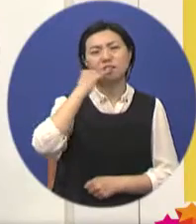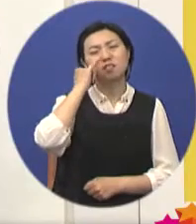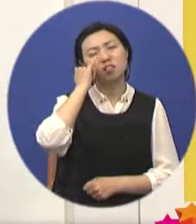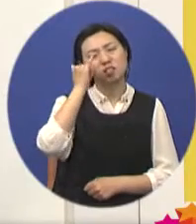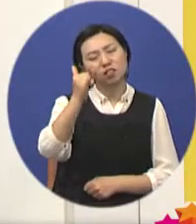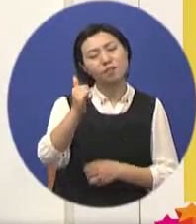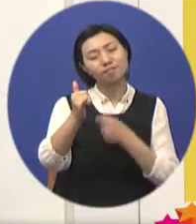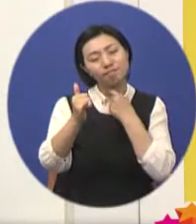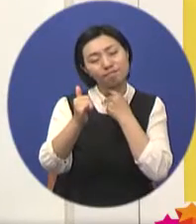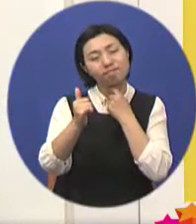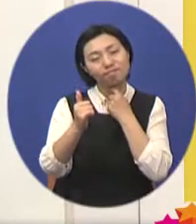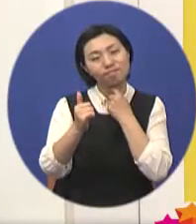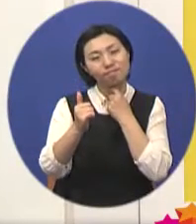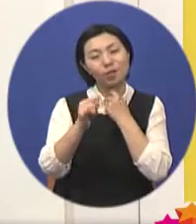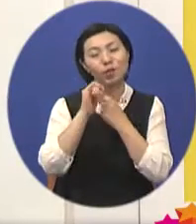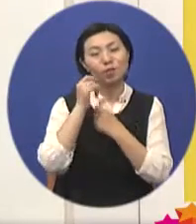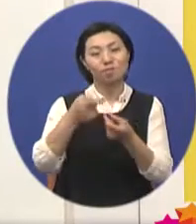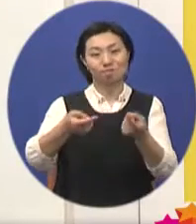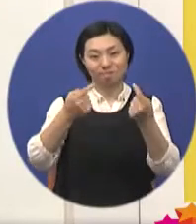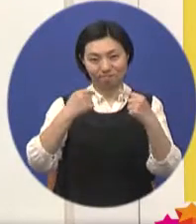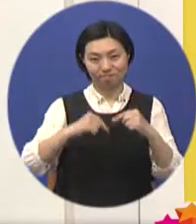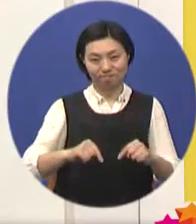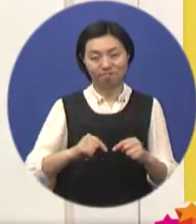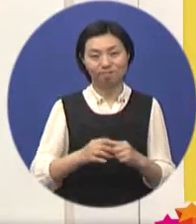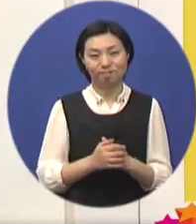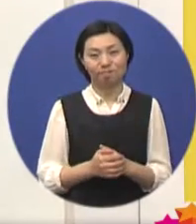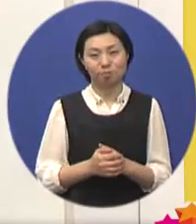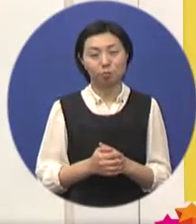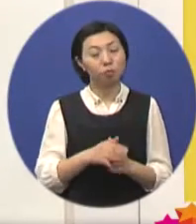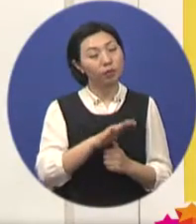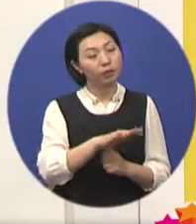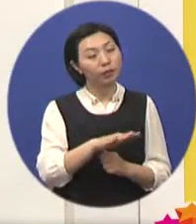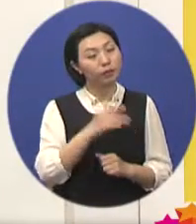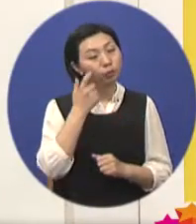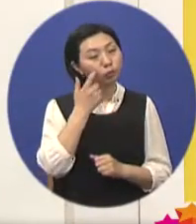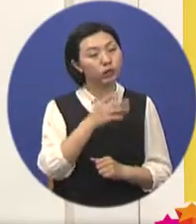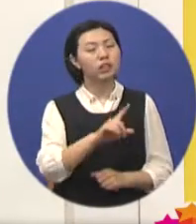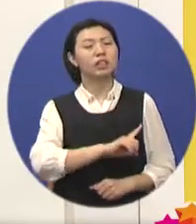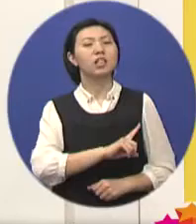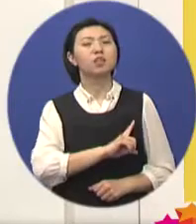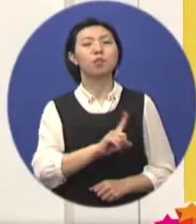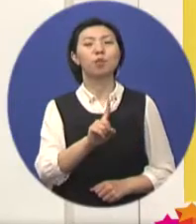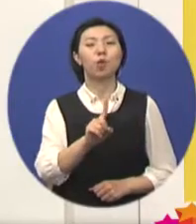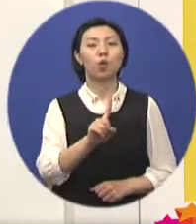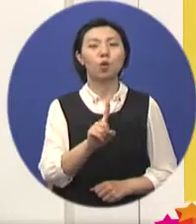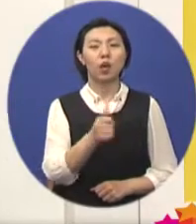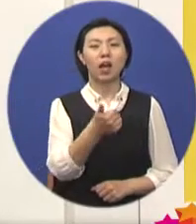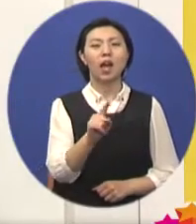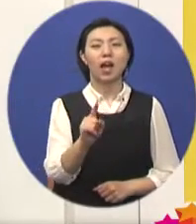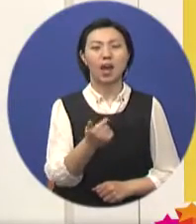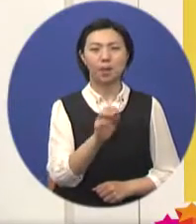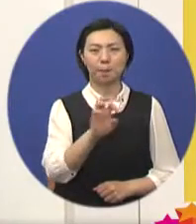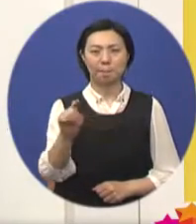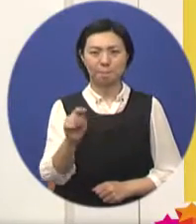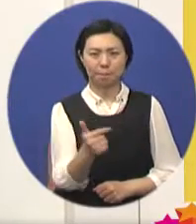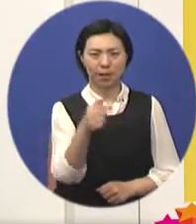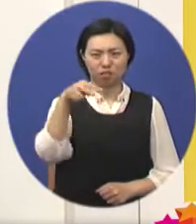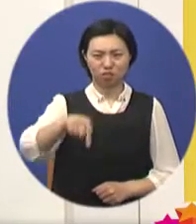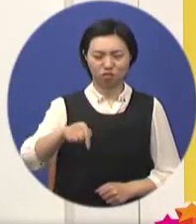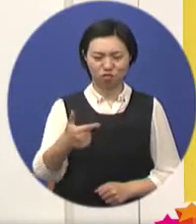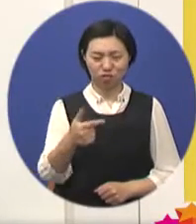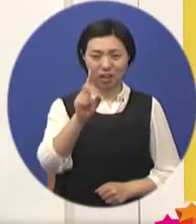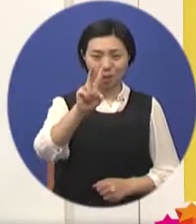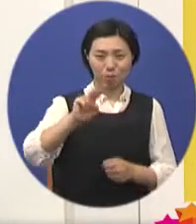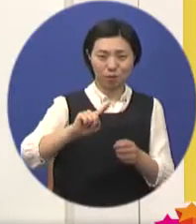아, 나왔어요. 네. 노래 자랑엔 그렇게 해서 나오셨고 네. 네. 우리 어머님 이름을 보세요. 한판 그래. 한판 승리를